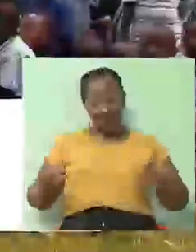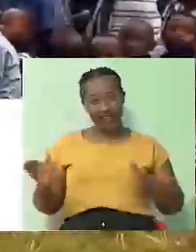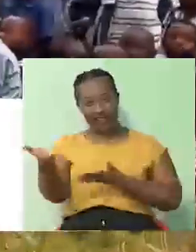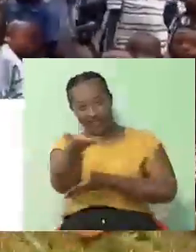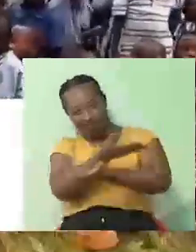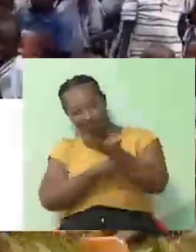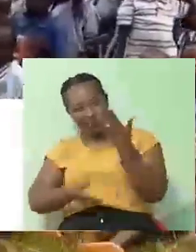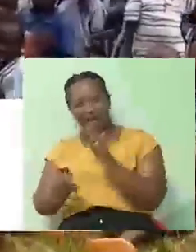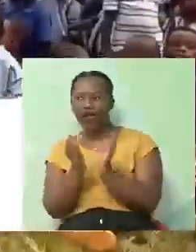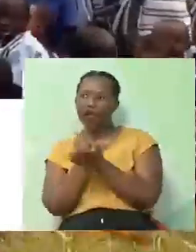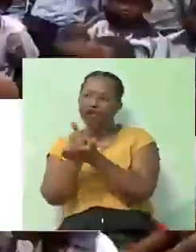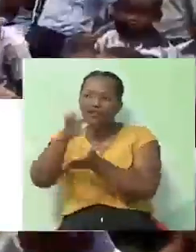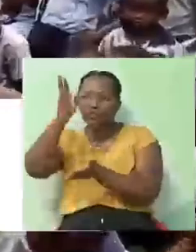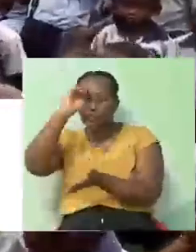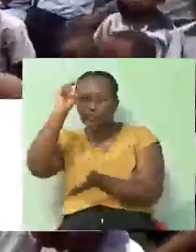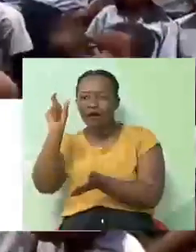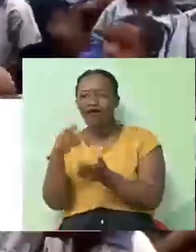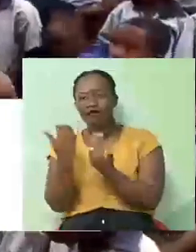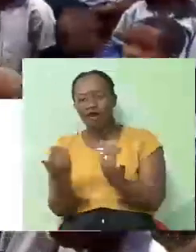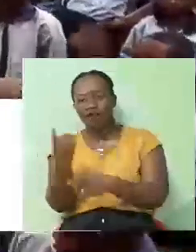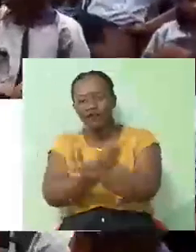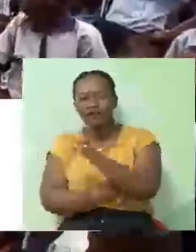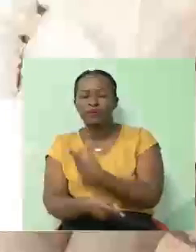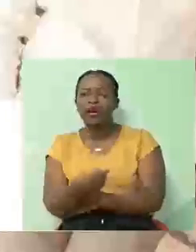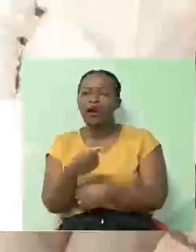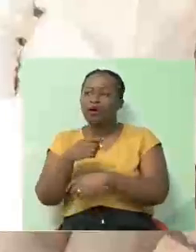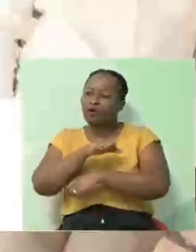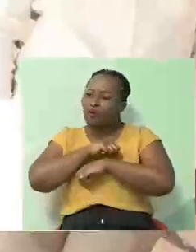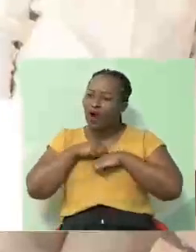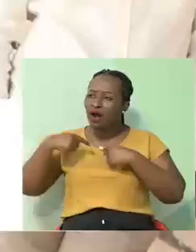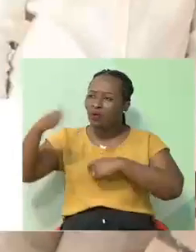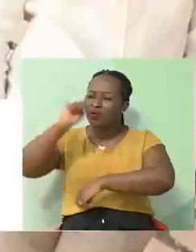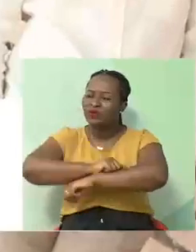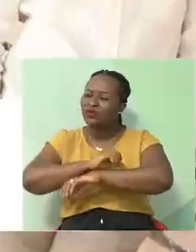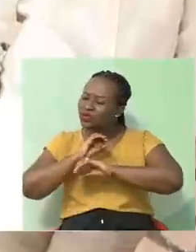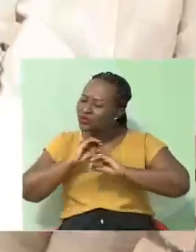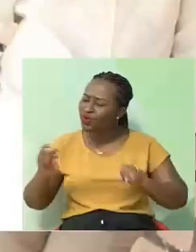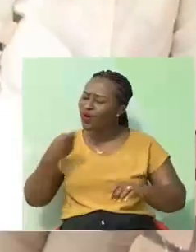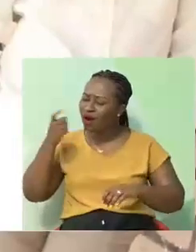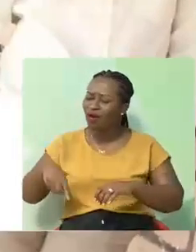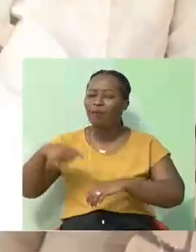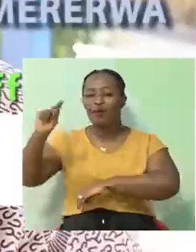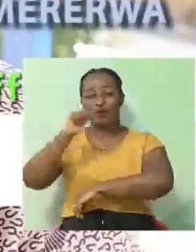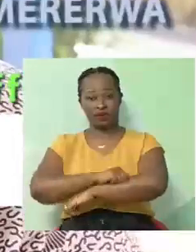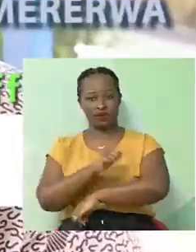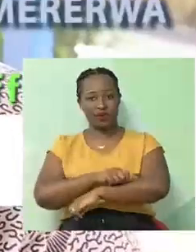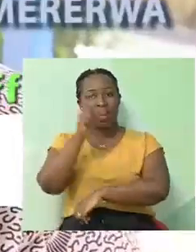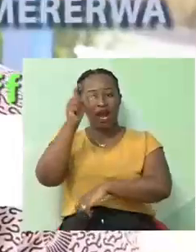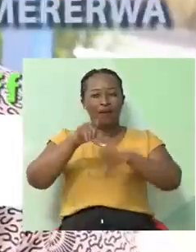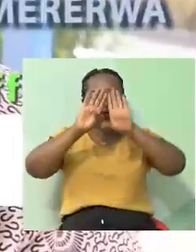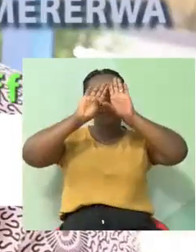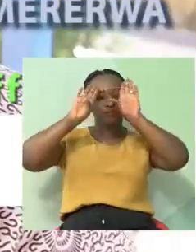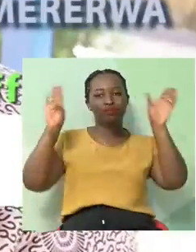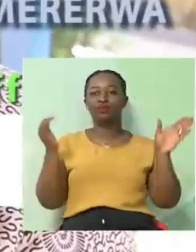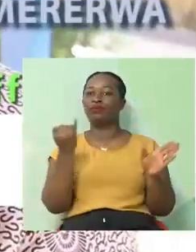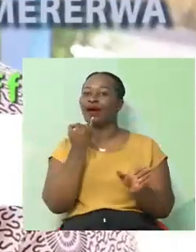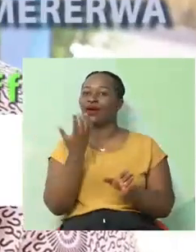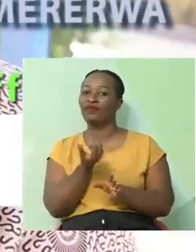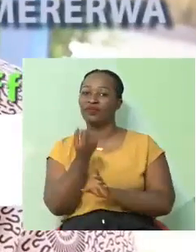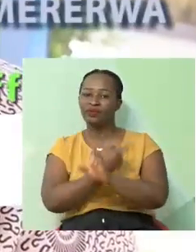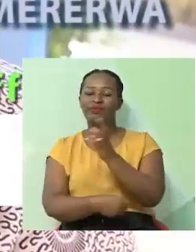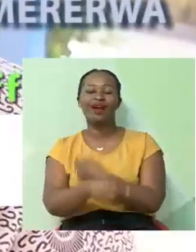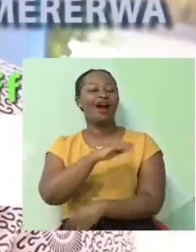hanyuma hagakurikiraho ibiganiro byibutsa abantu bose ko umwana ufite ubumuga atagomba kubuzwa uburenganzira bwe bwo kugana ishuri kugira ngo yumve ko umwana ufite